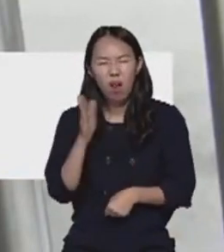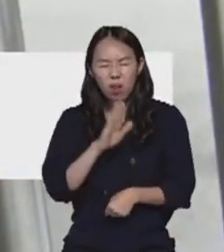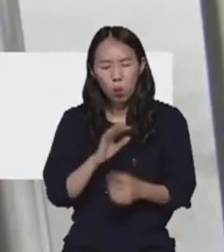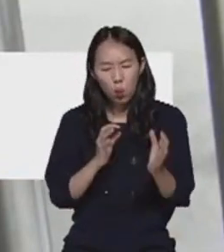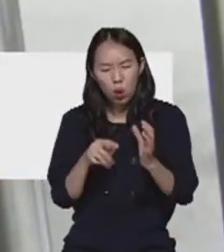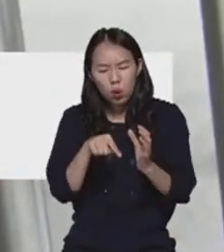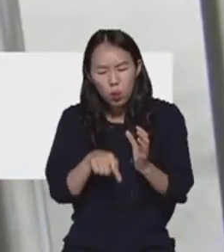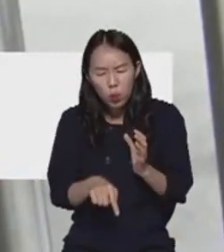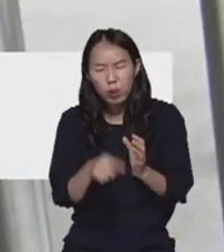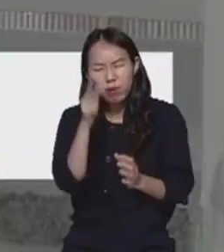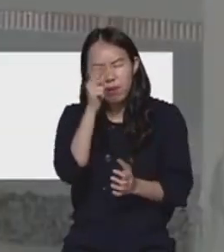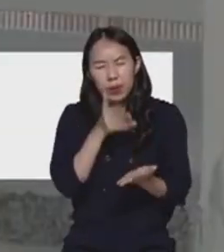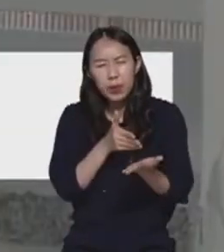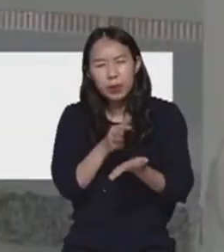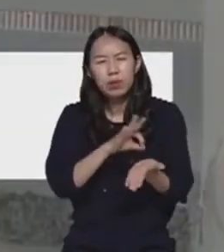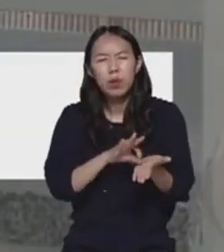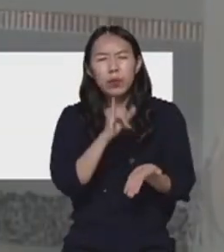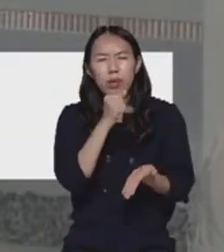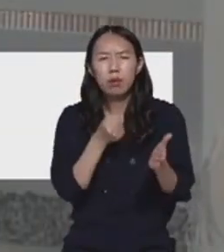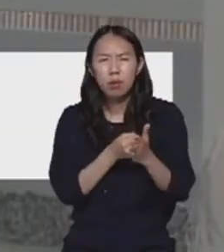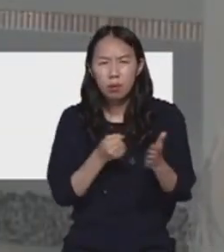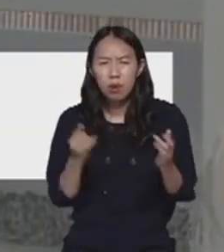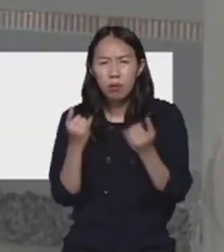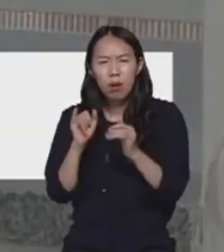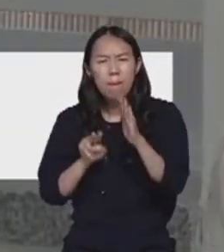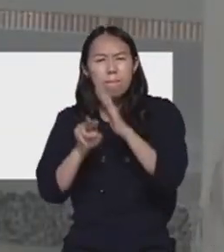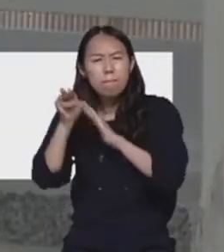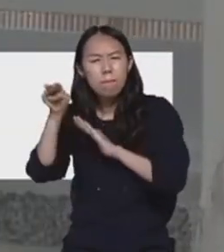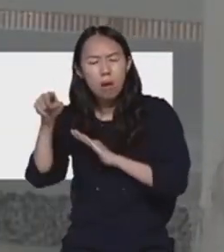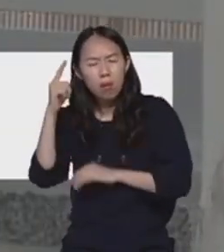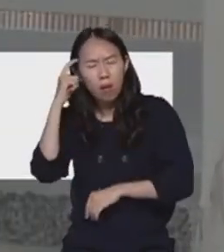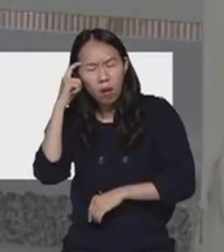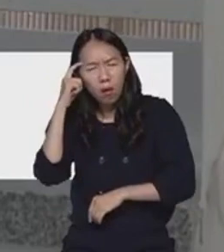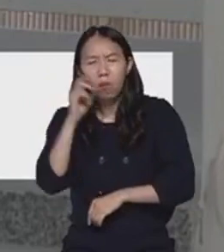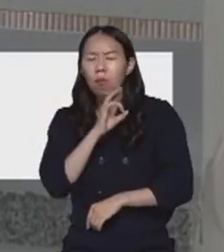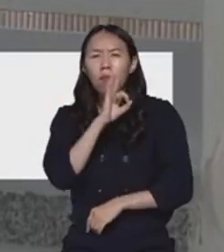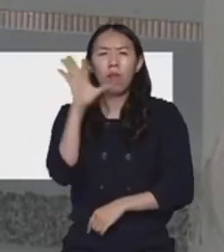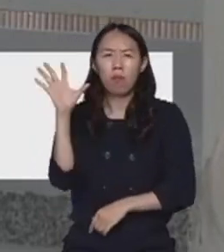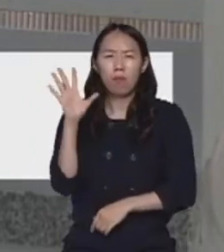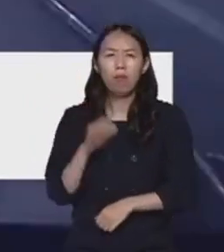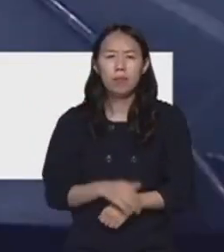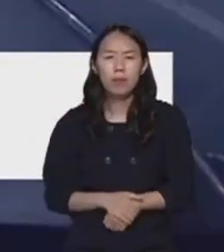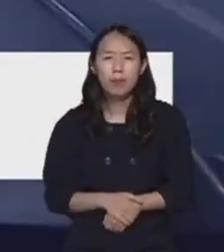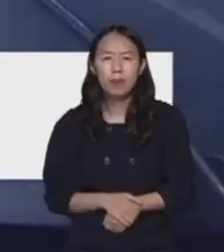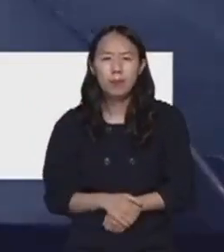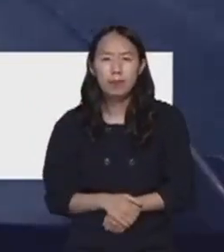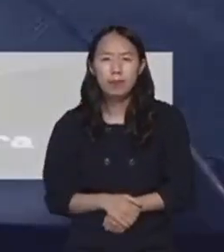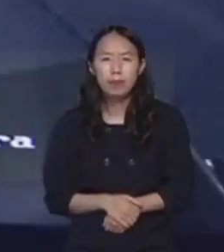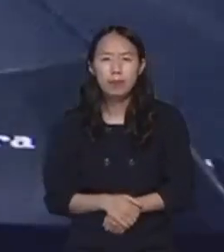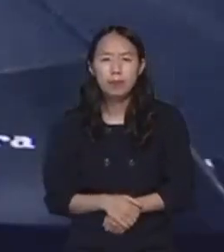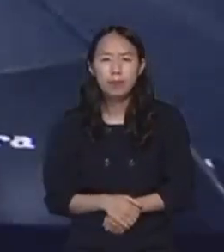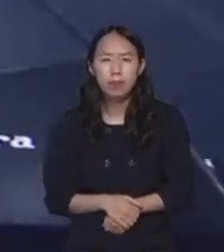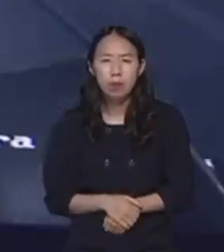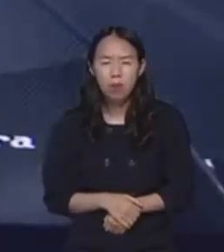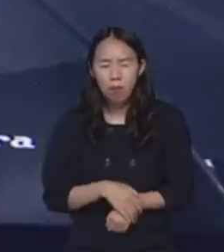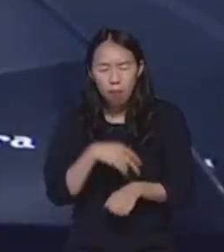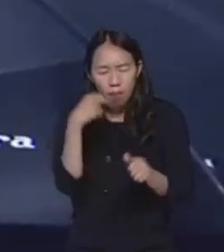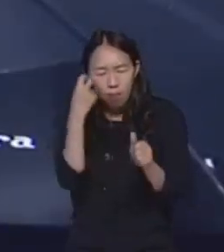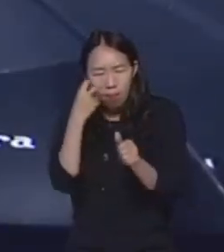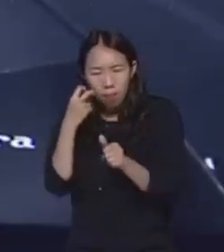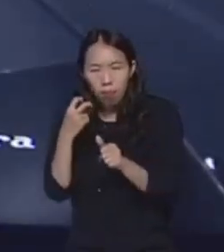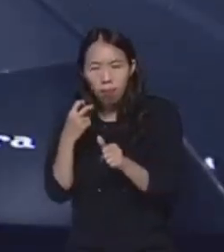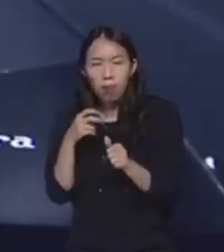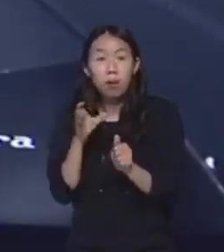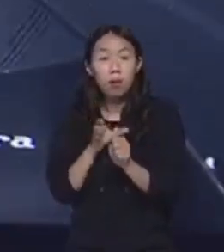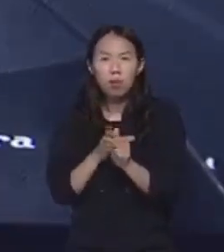전용 공간이다 보니까 사람이 빠져나갈 거라고 이제 생각을 못했던 것 같고. 제대로 된 감시 인력